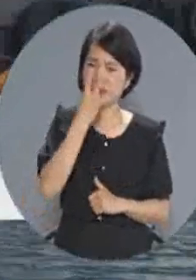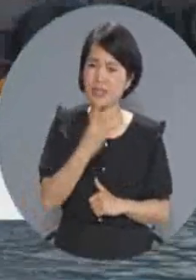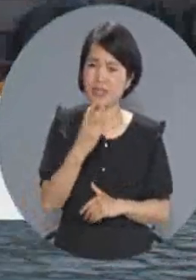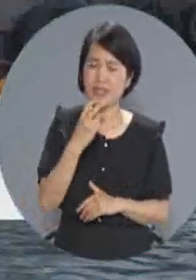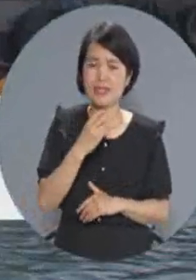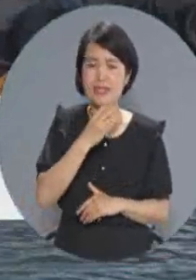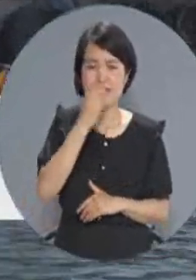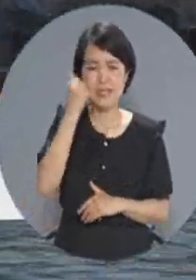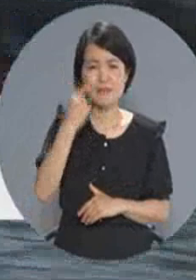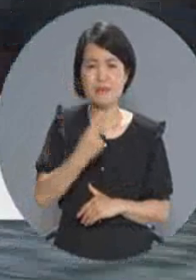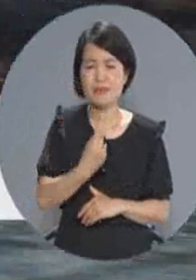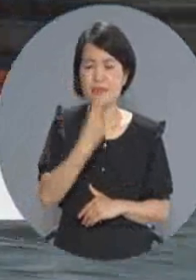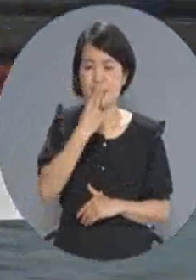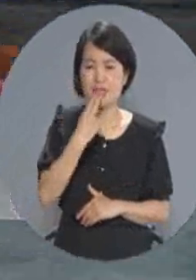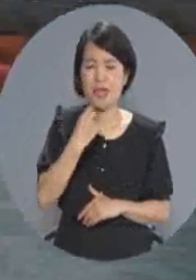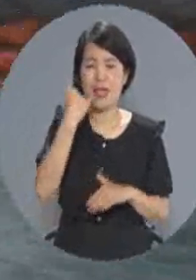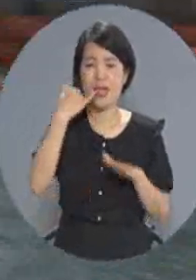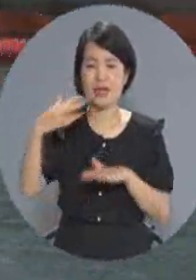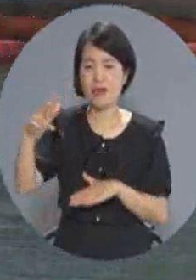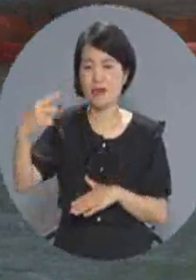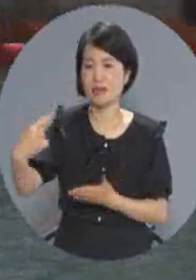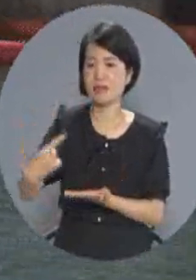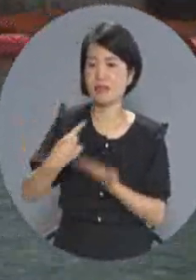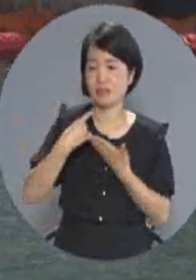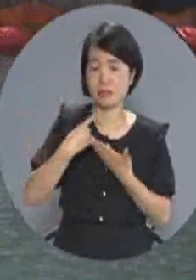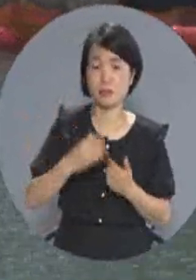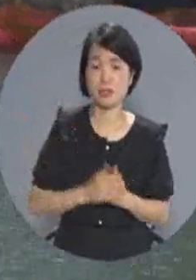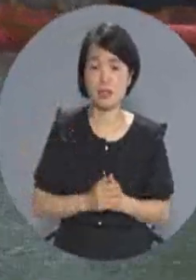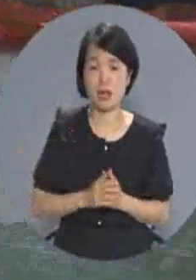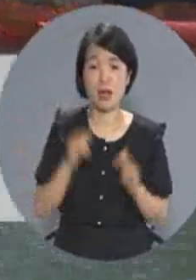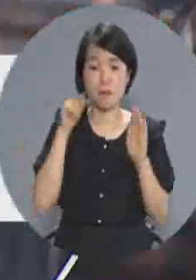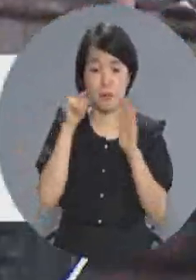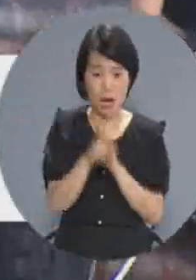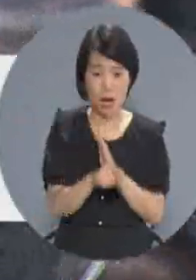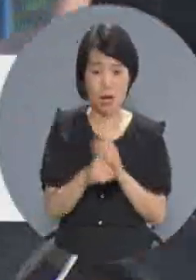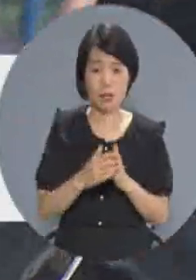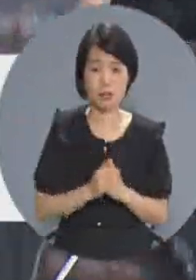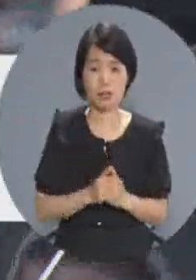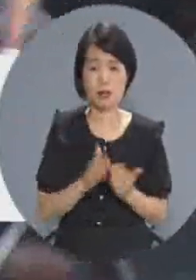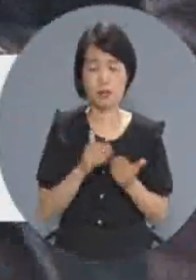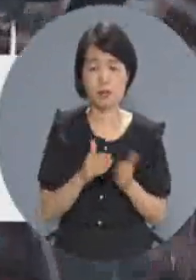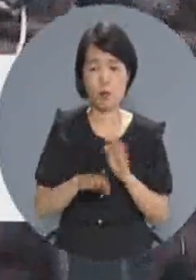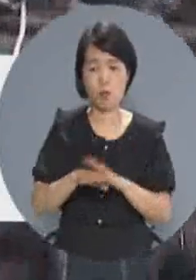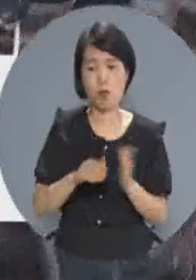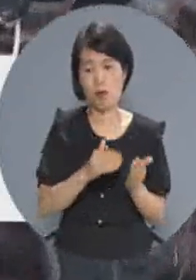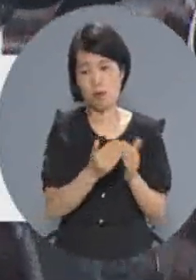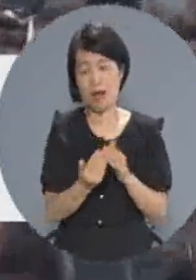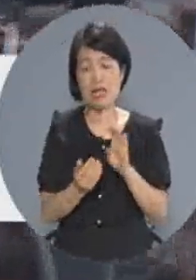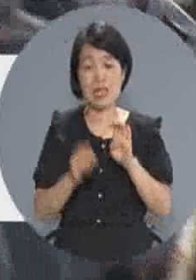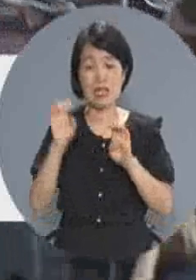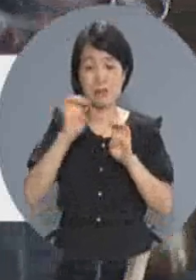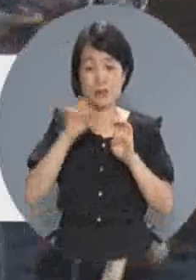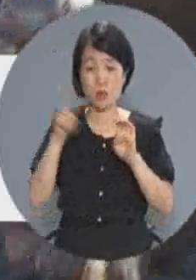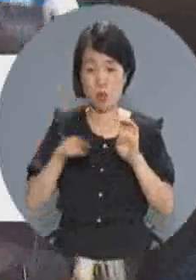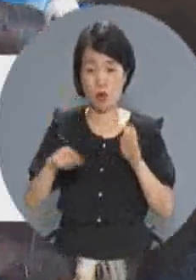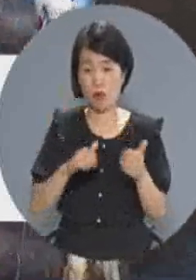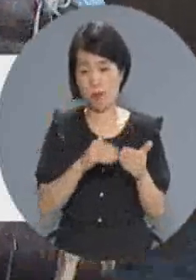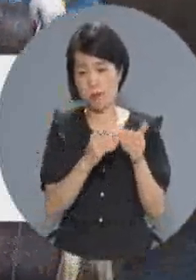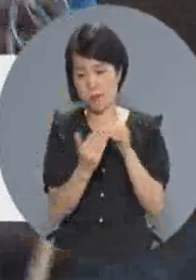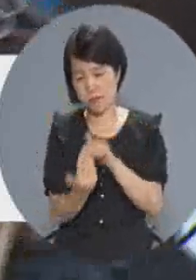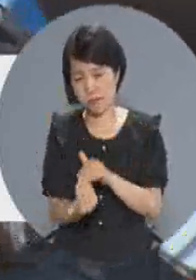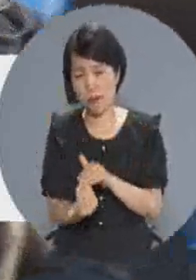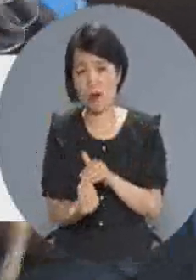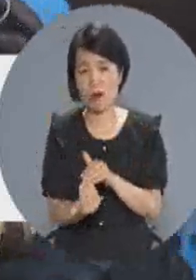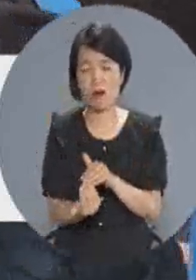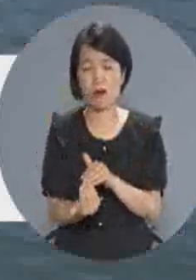신고가 해경에 접수됐습니다. 현장에 도착했을 때는 선박이 우연으로 약 40톤가량 기울어져 침수가 일부